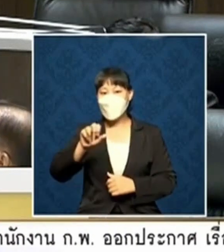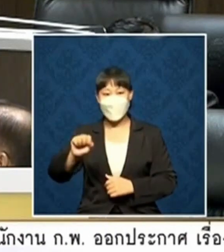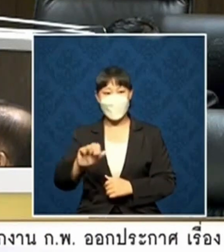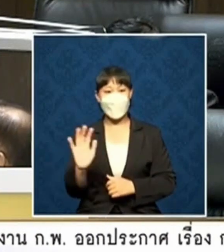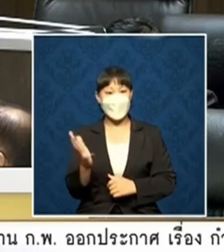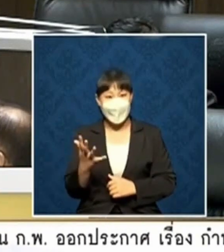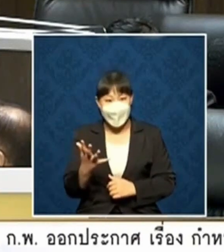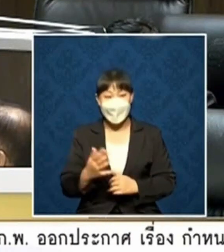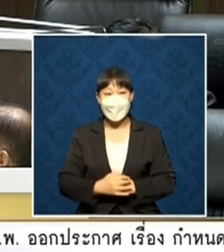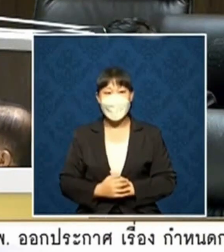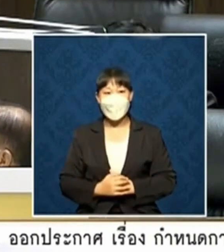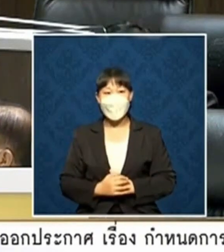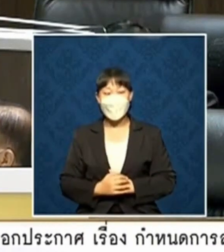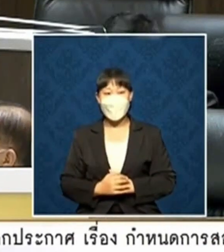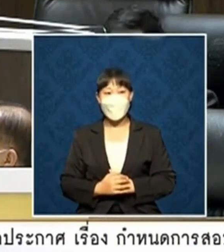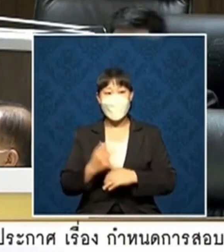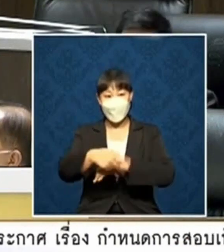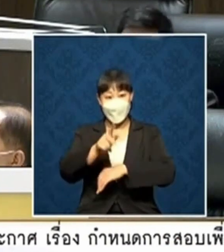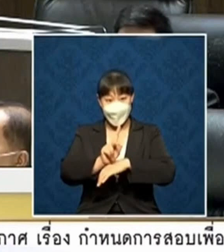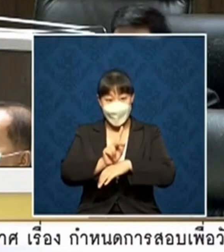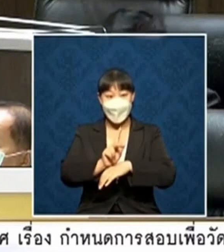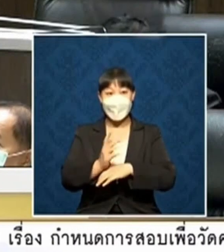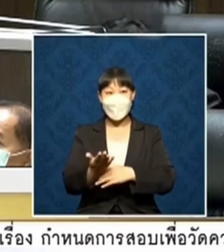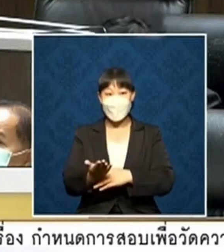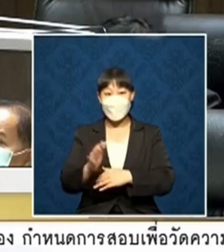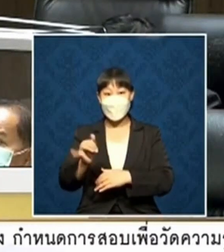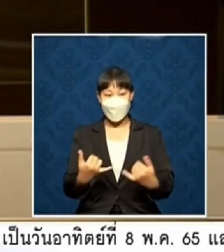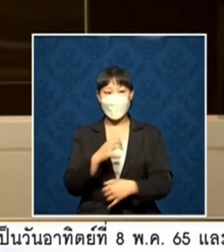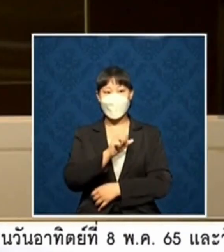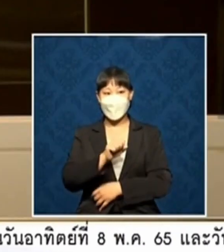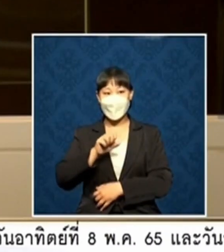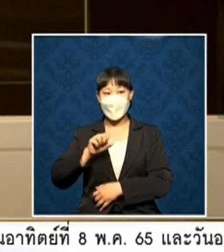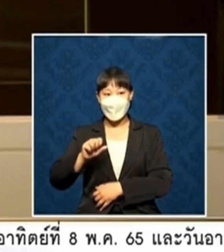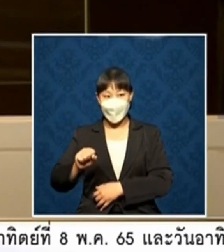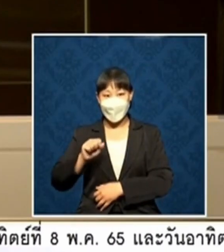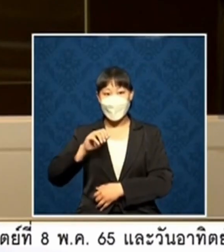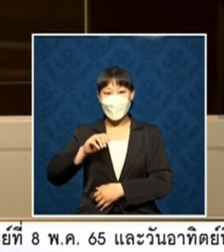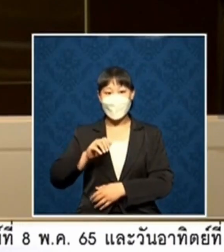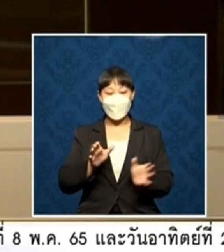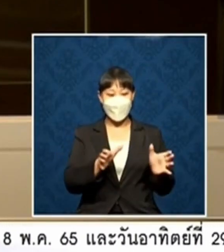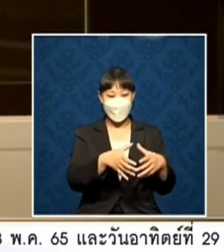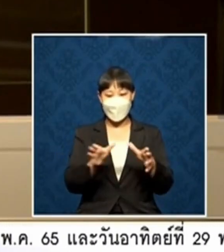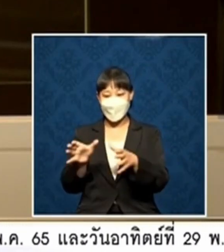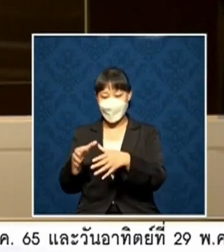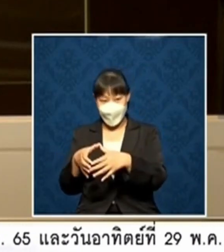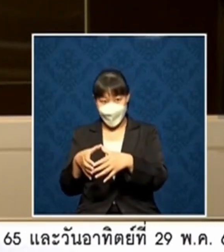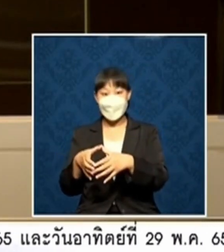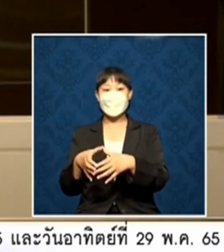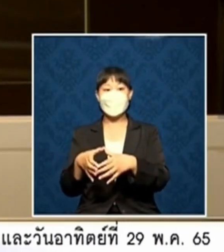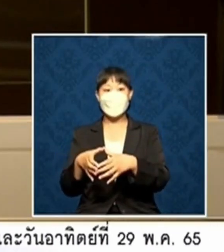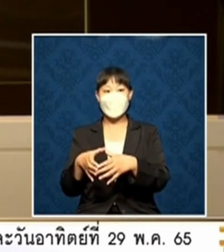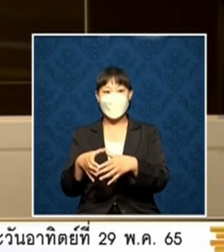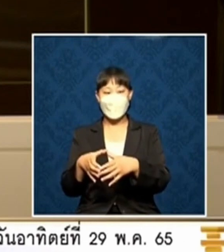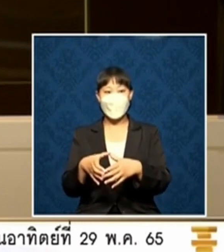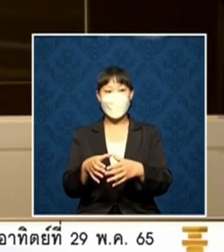ะฉะนั้นขอให้ท่านประธานวินิจฉัยการอภิปราย ขออนุญาตครับ ท่านจองชัยด้วยค่ะ ครับทุกฝ่ายมีสิทธิ์ที่จะเ